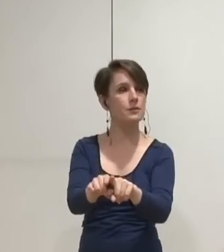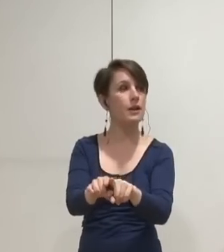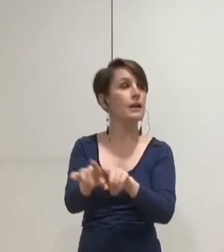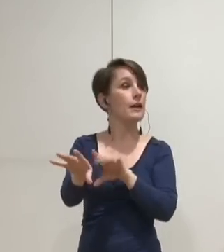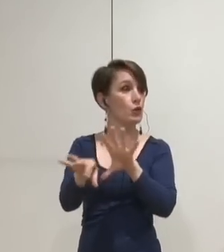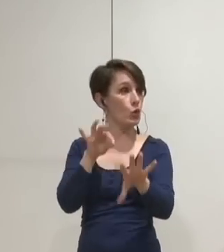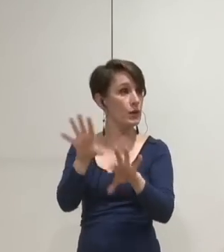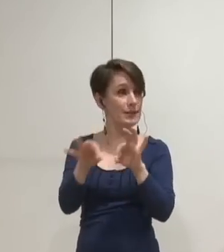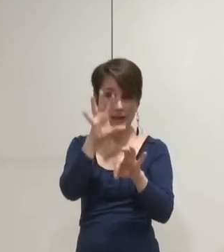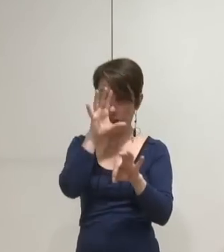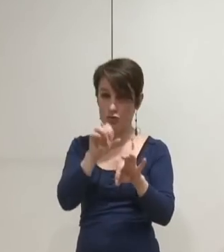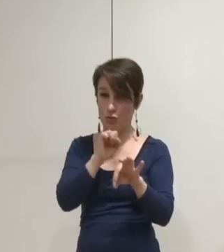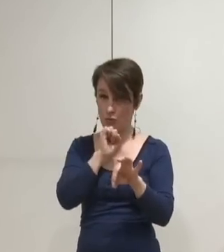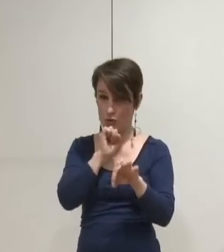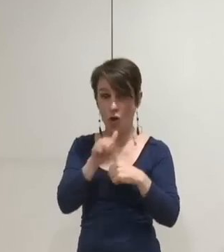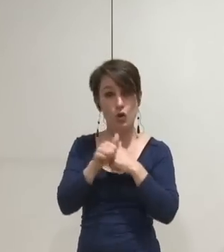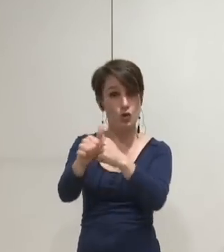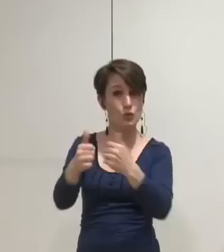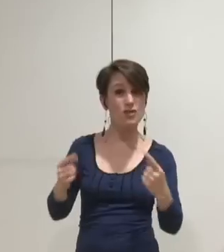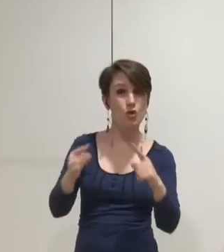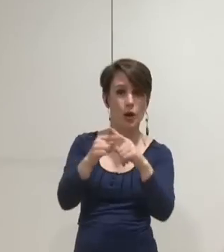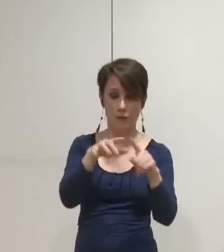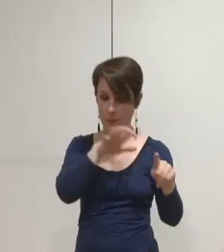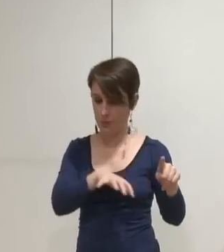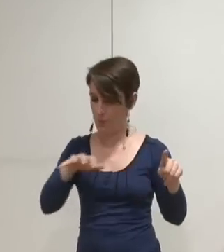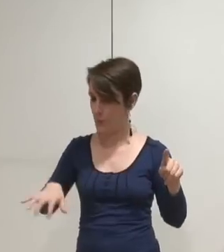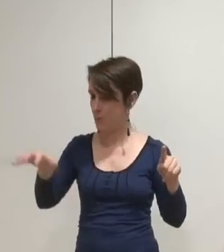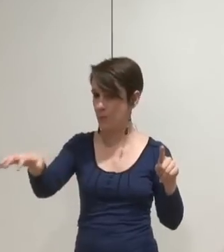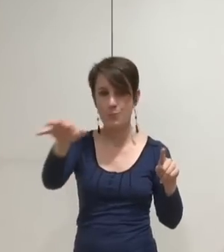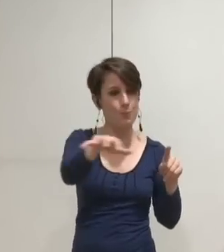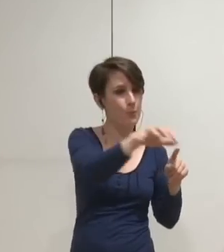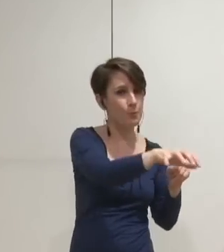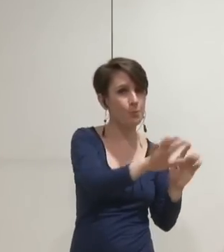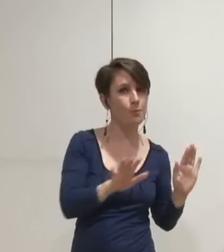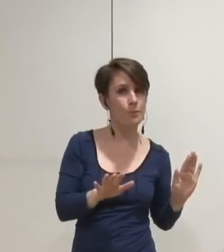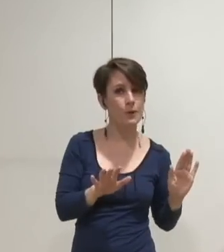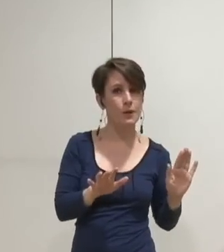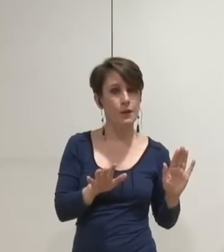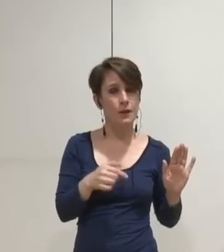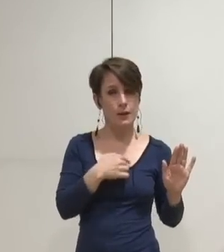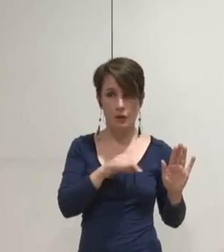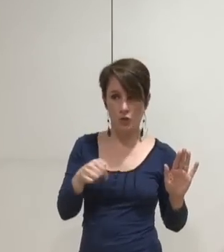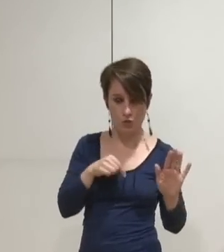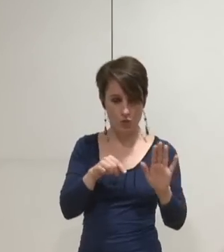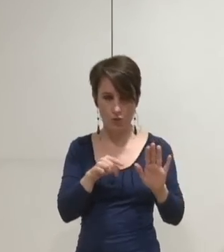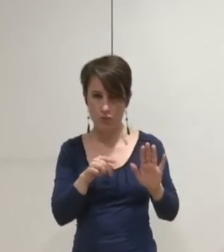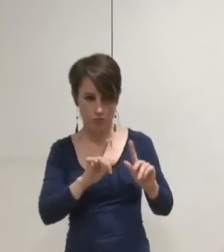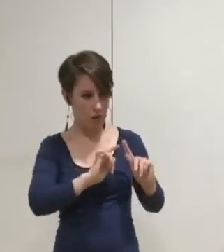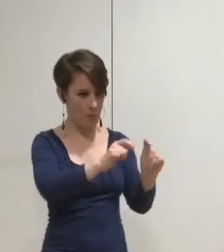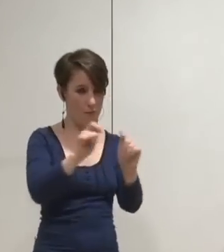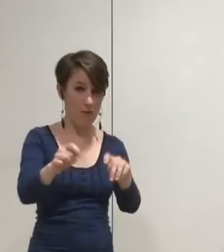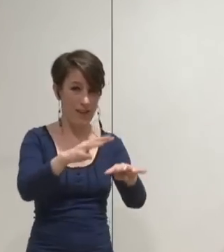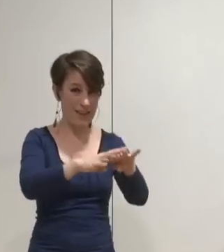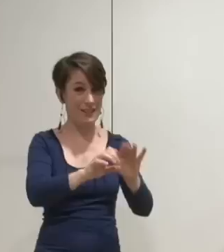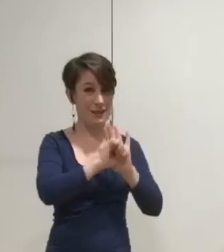au sort est géographique et on a délimité dans cette géographie des zones qui sont les zones quartier prioritaire dans